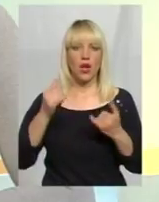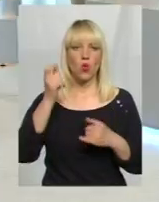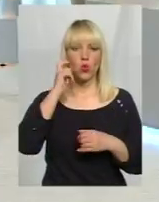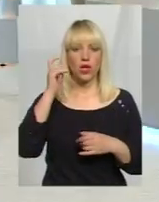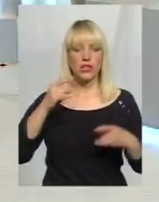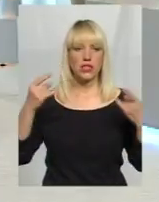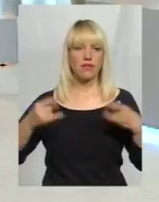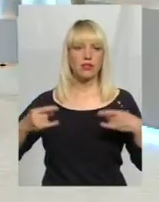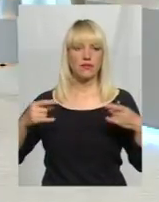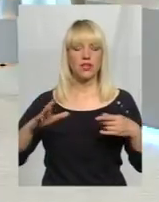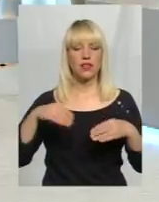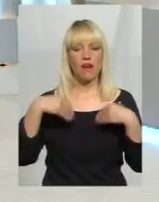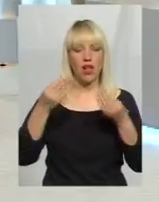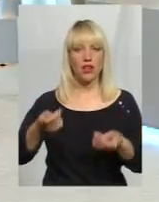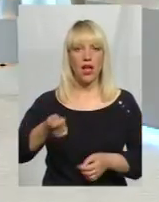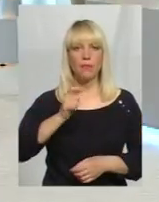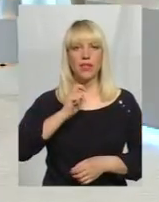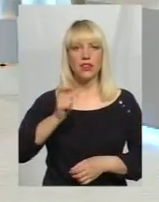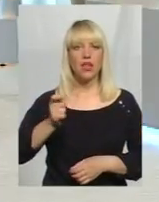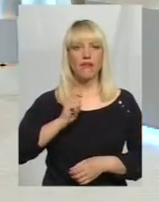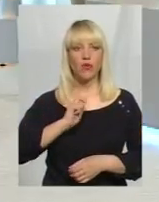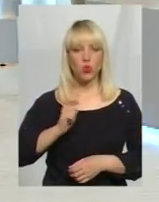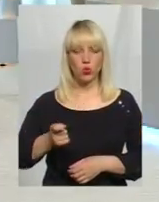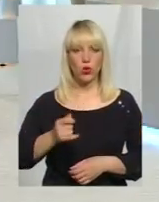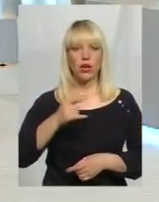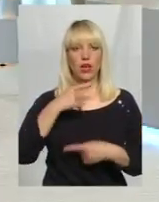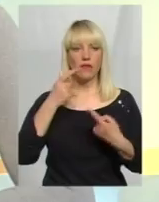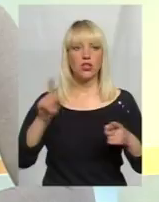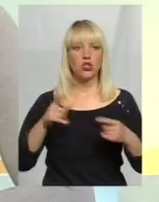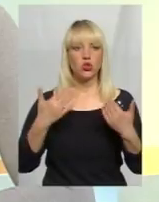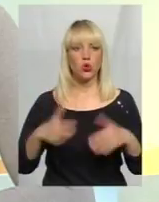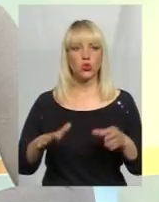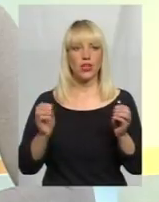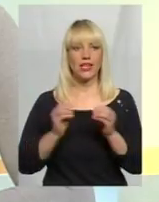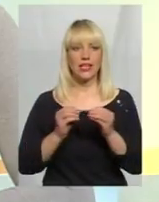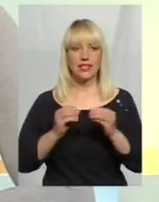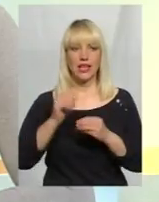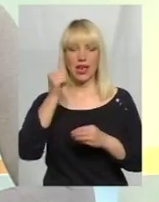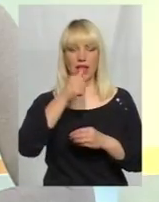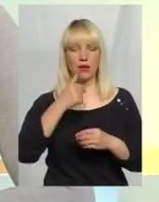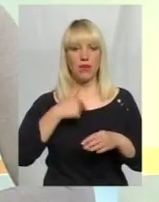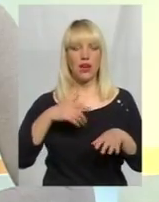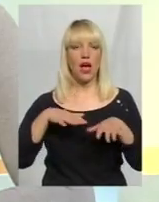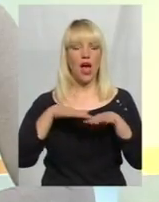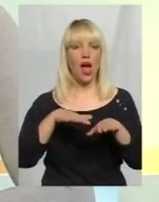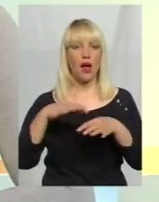телевидения давала интервью и говорила, что уже 10 лет меня